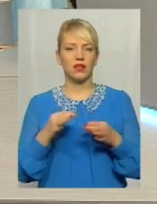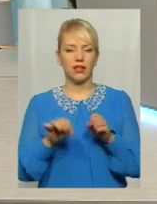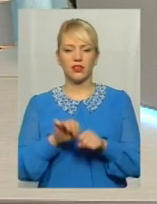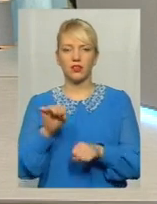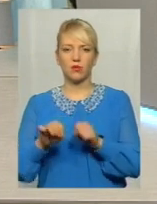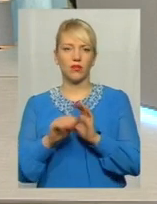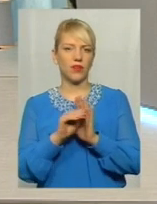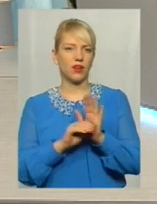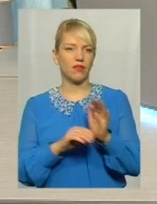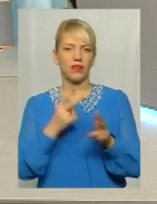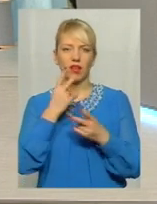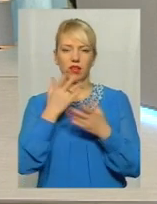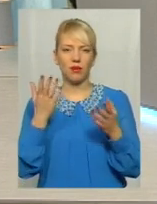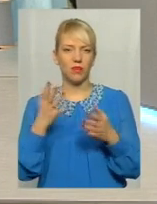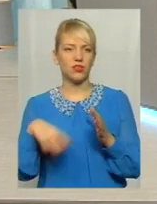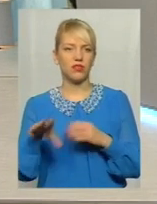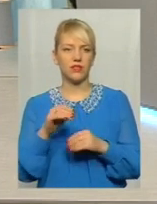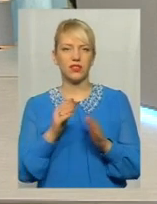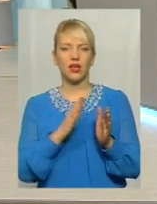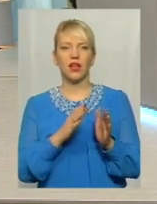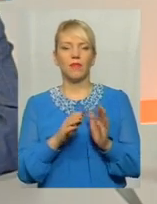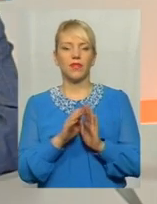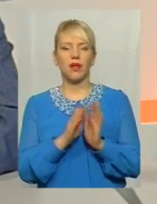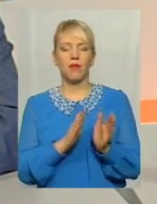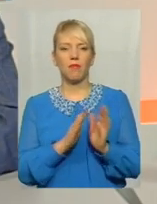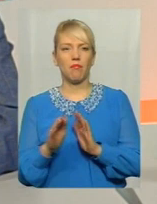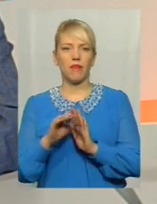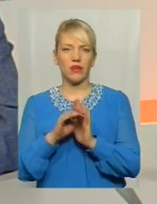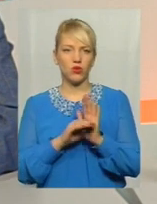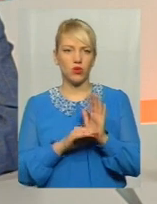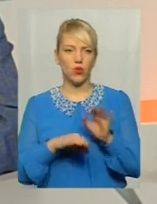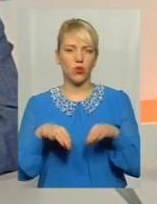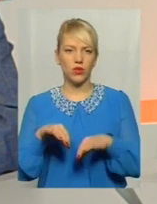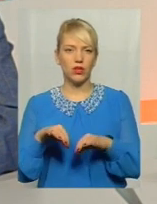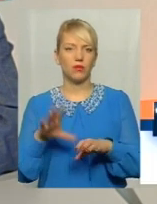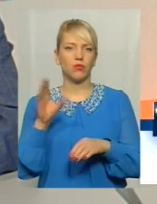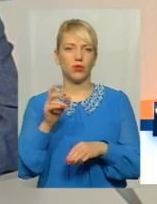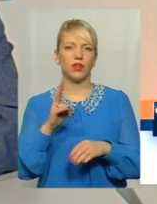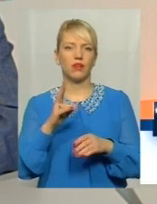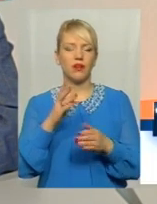не бачили. Всі маршрути, так як по мережі було передбачено, всі транспортні засоби були на